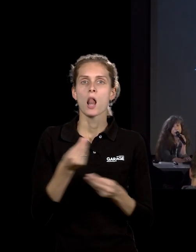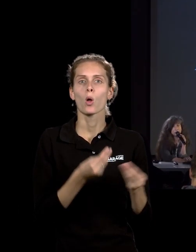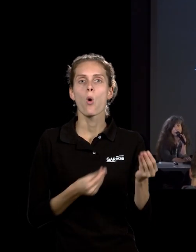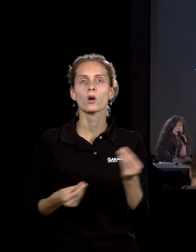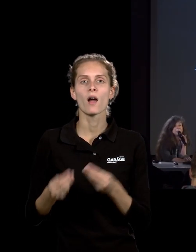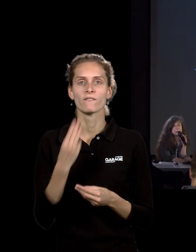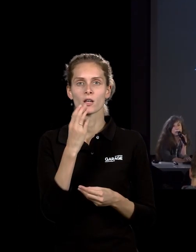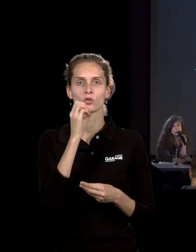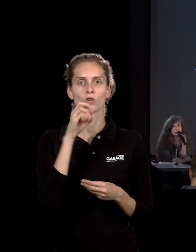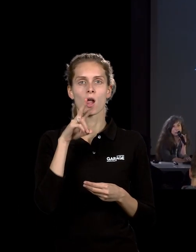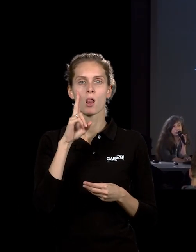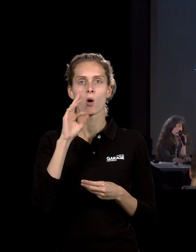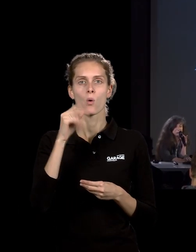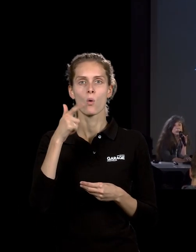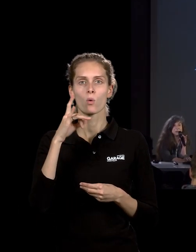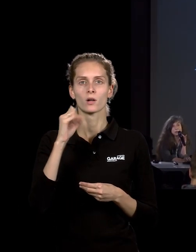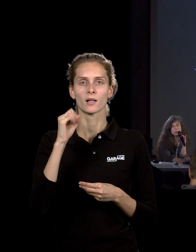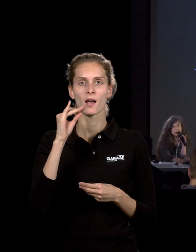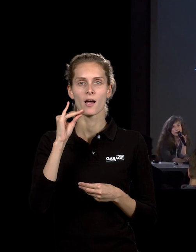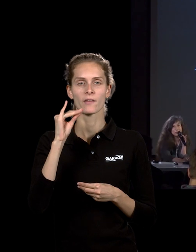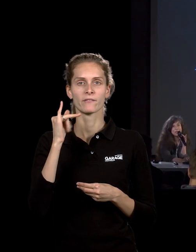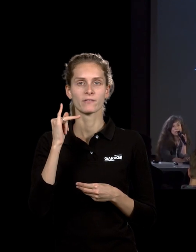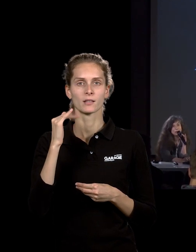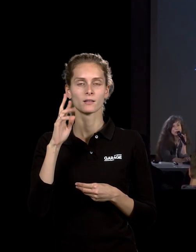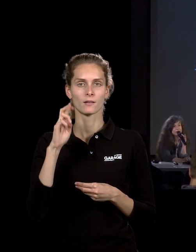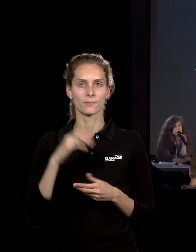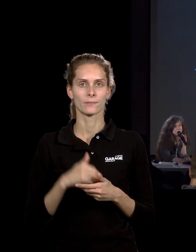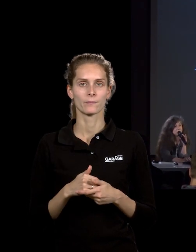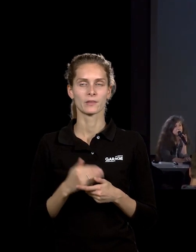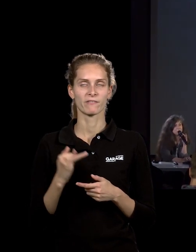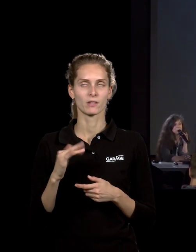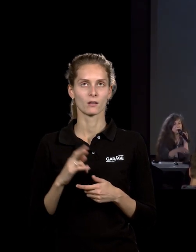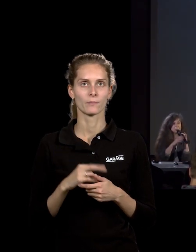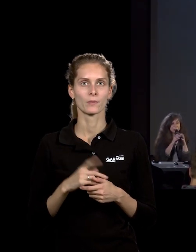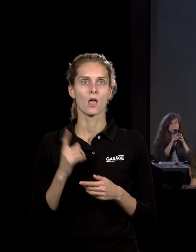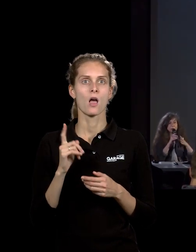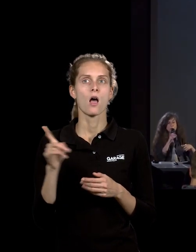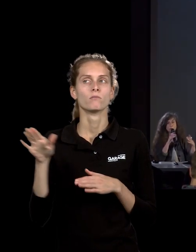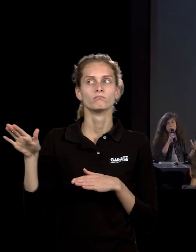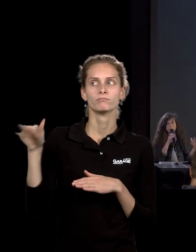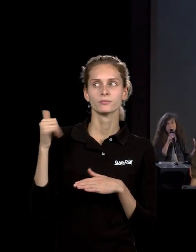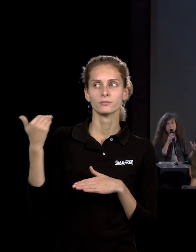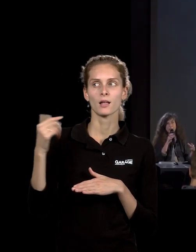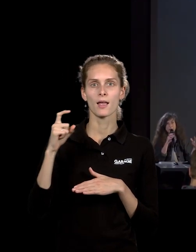он заимствует у Энди Орхола, но начинает использовать по-другому. То есть смысл в том, что